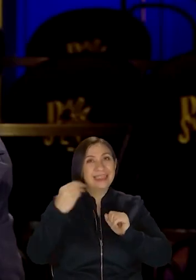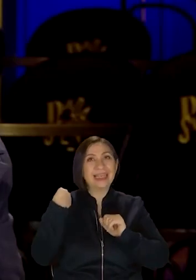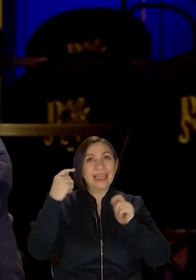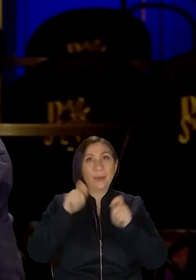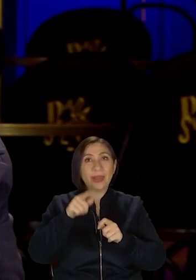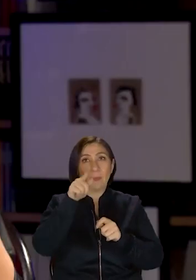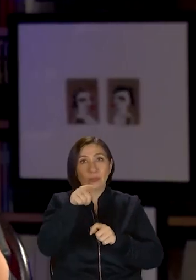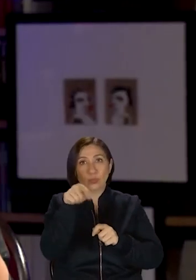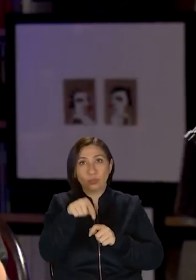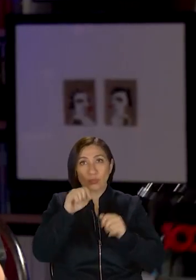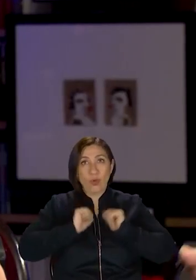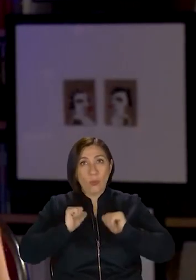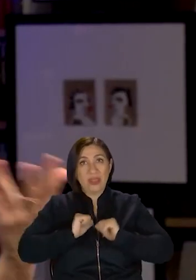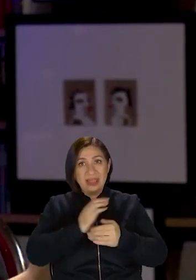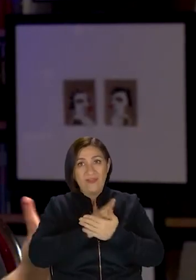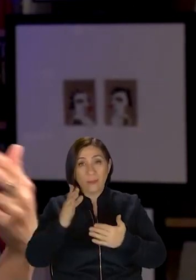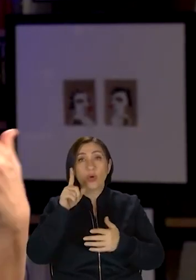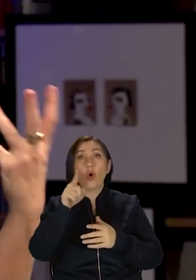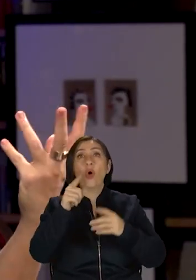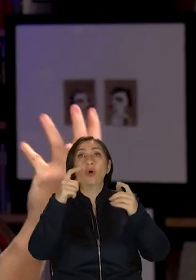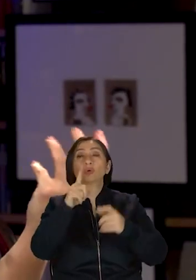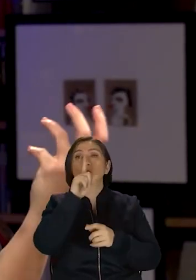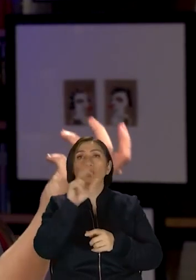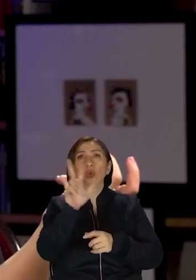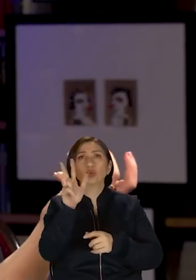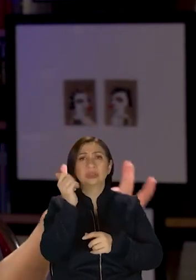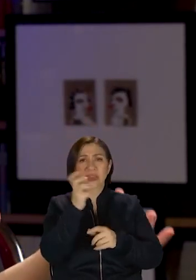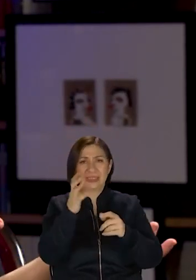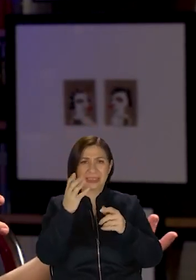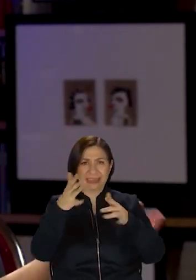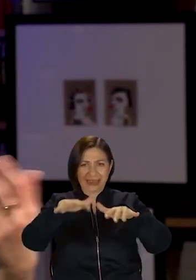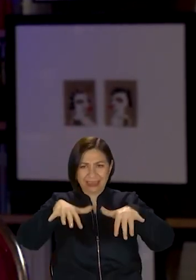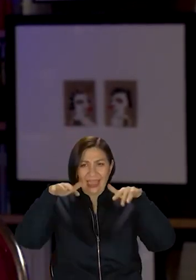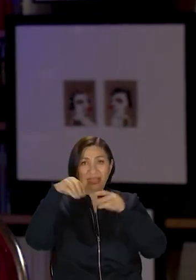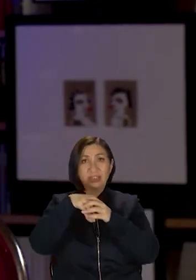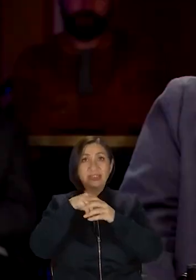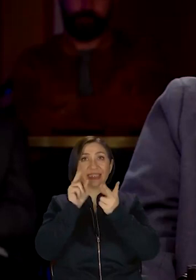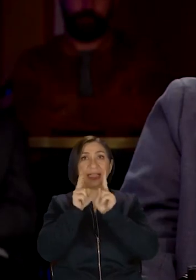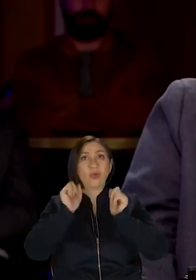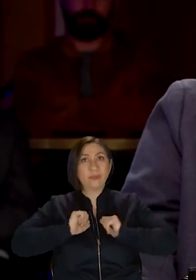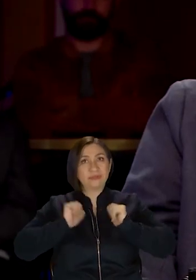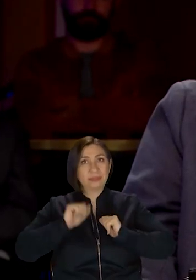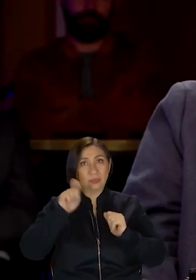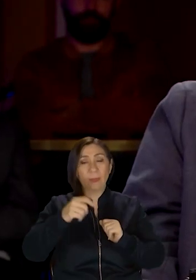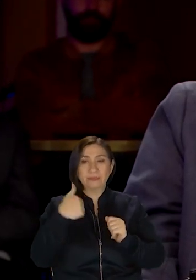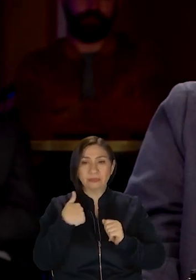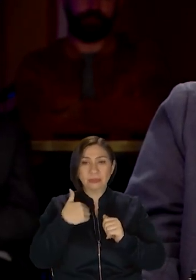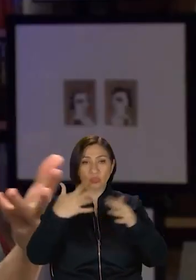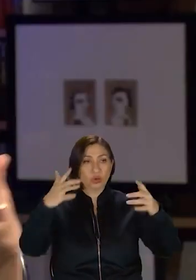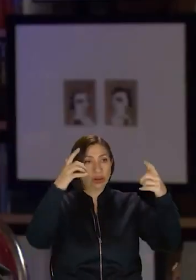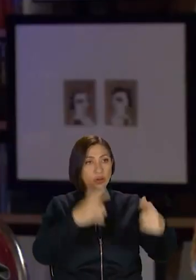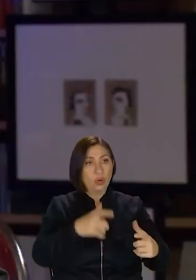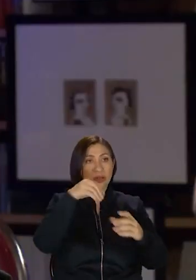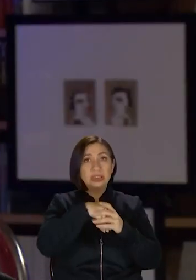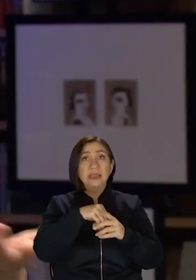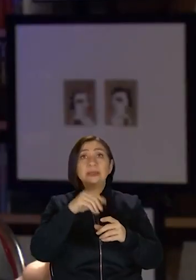İşte şu anda provaları var. O atölyede 130 kişilik olan sahne için yapılıyor. Zaten biz mesela büyük salon için şu